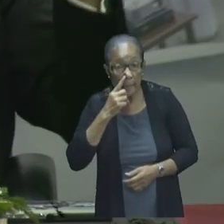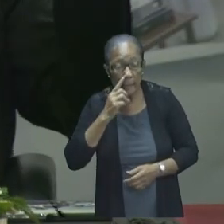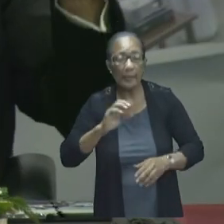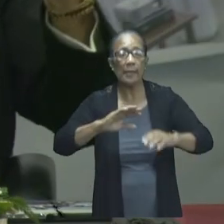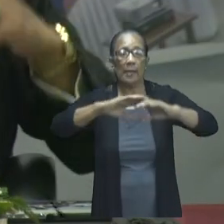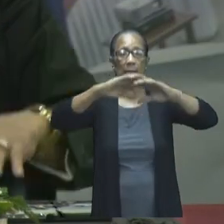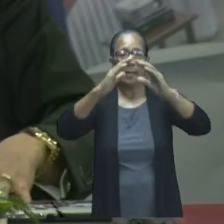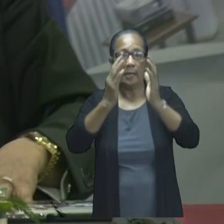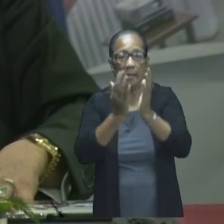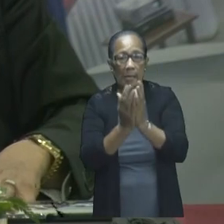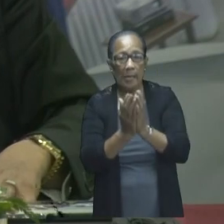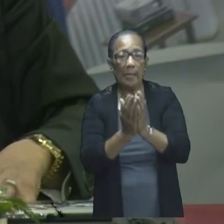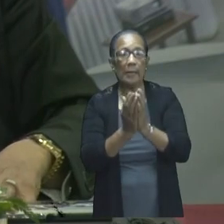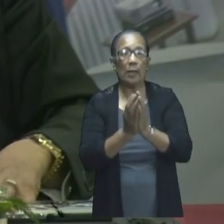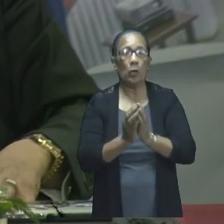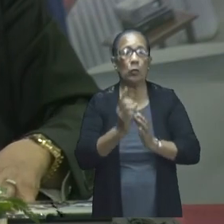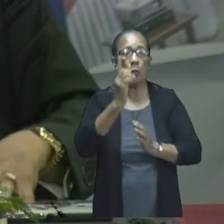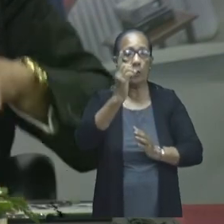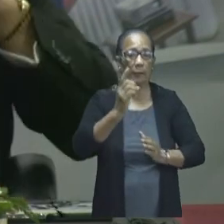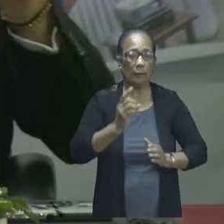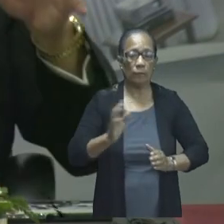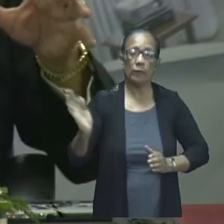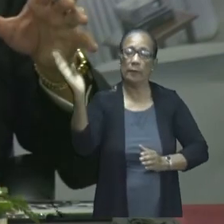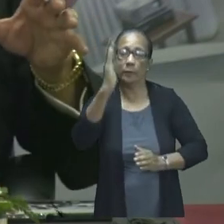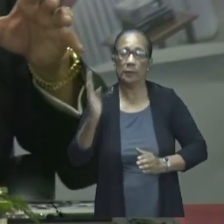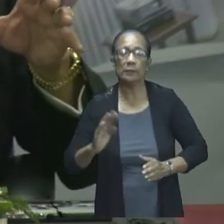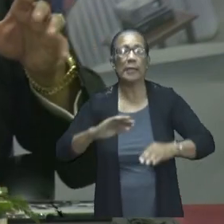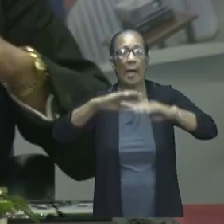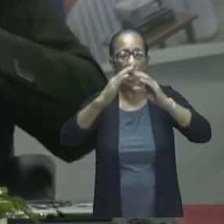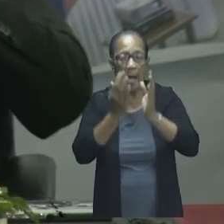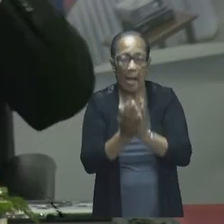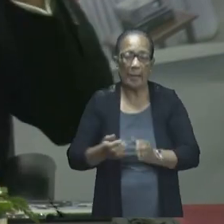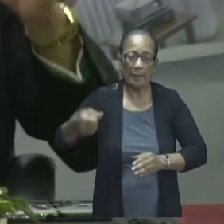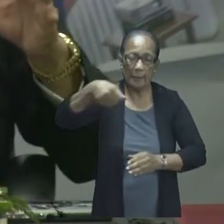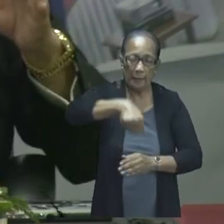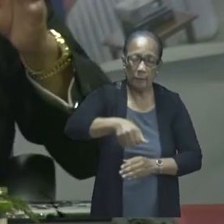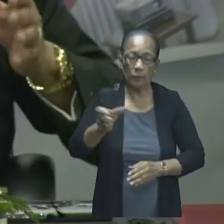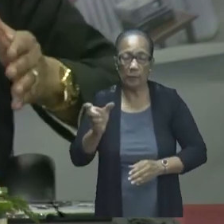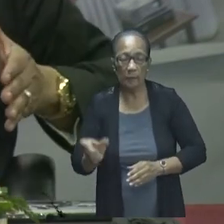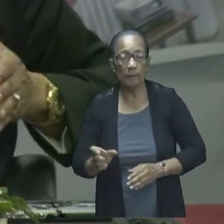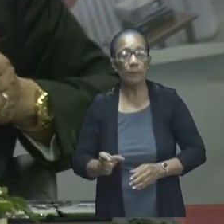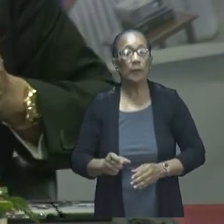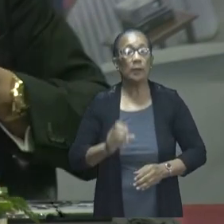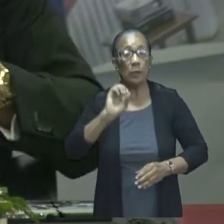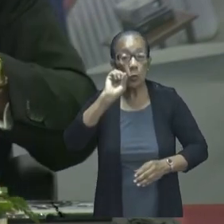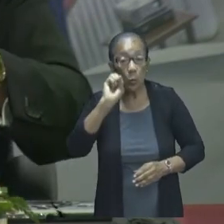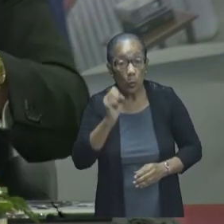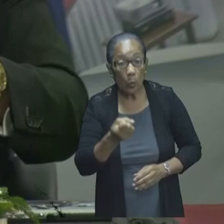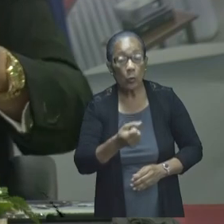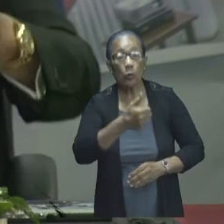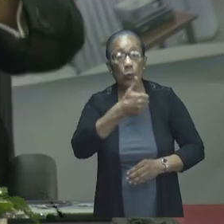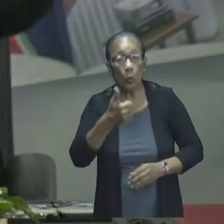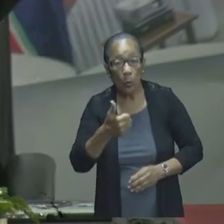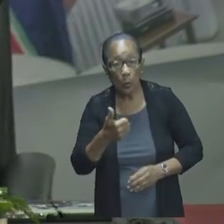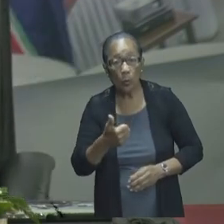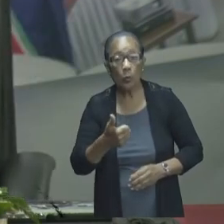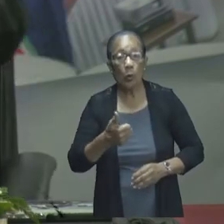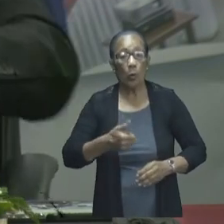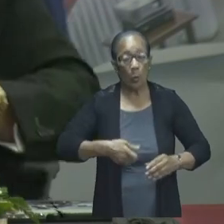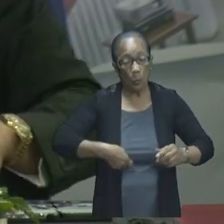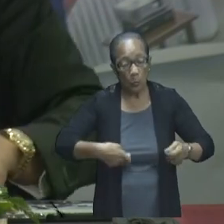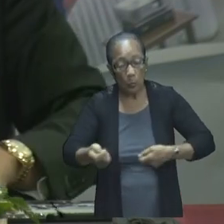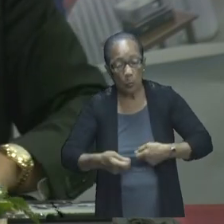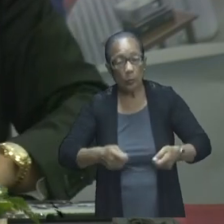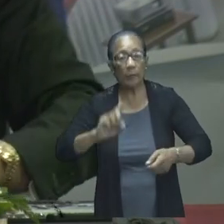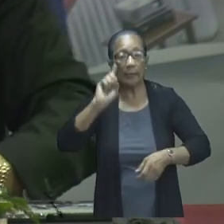noorden van brazilië alle investeerders alle entrepreneurs die kunnen hun goederen alleen hier in